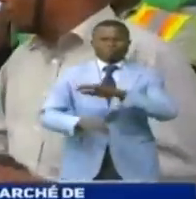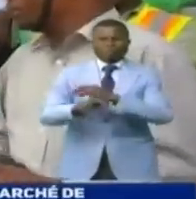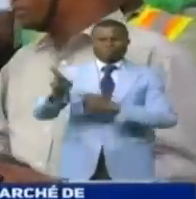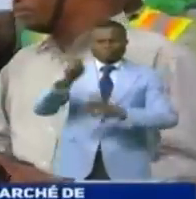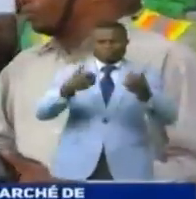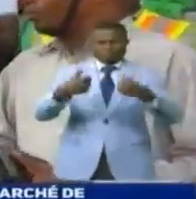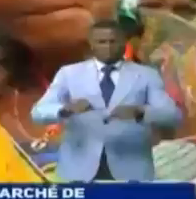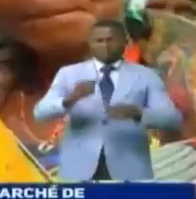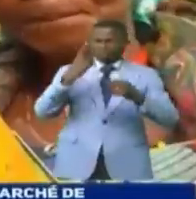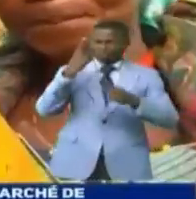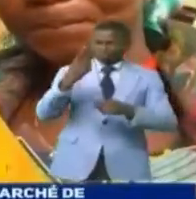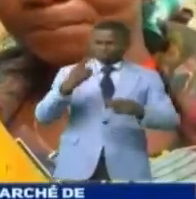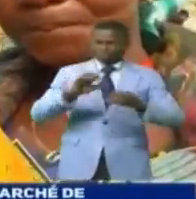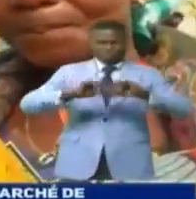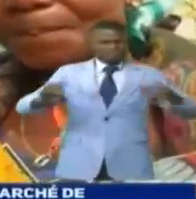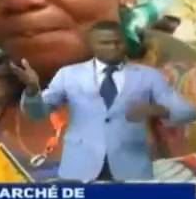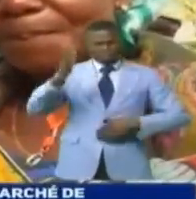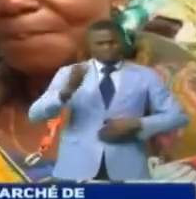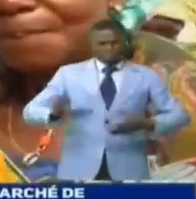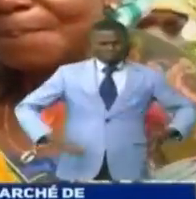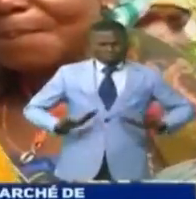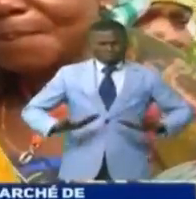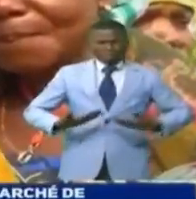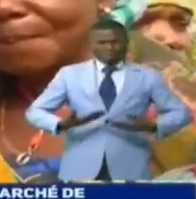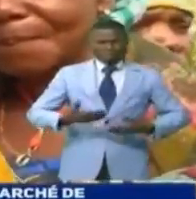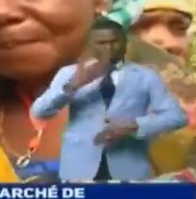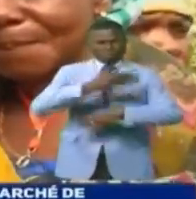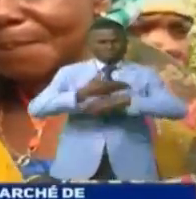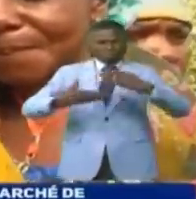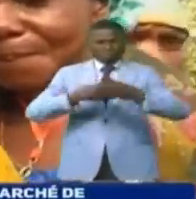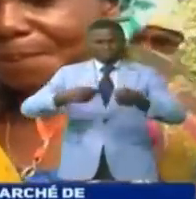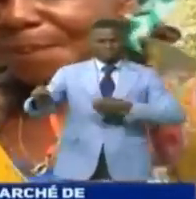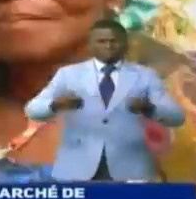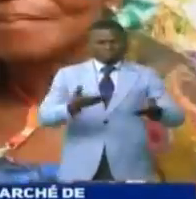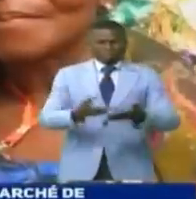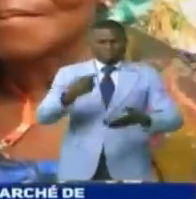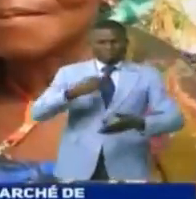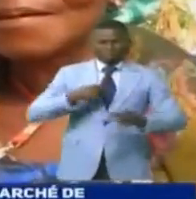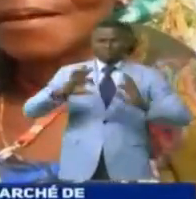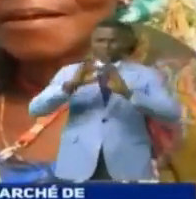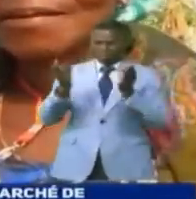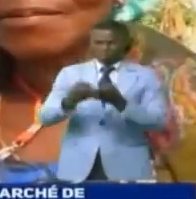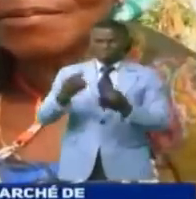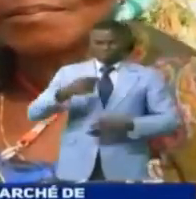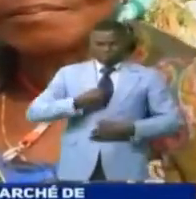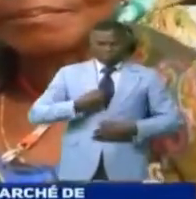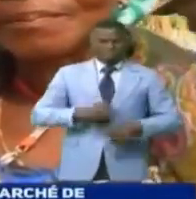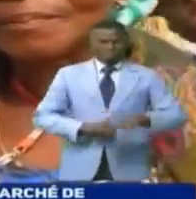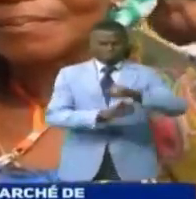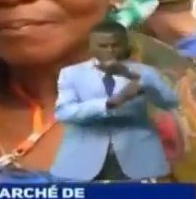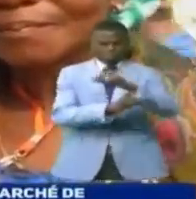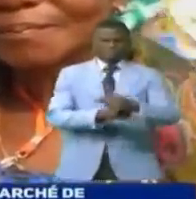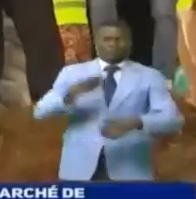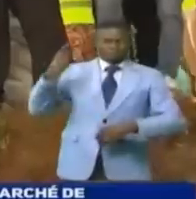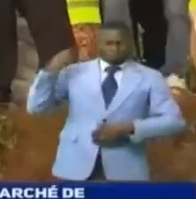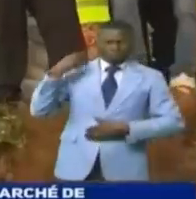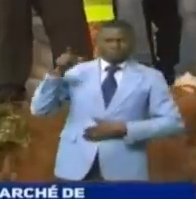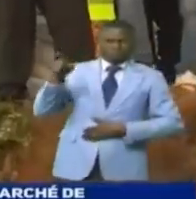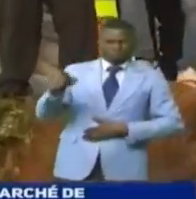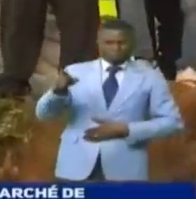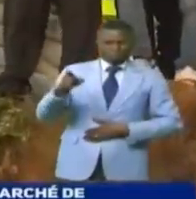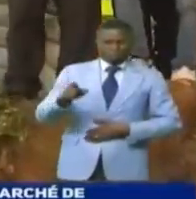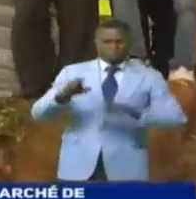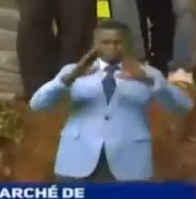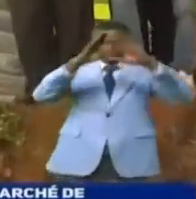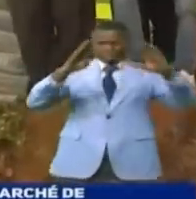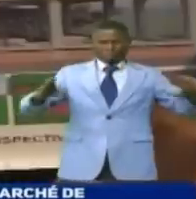restée inébranlable. Nous sommes contentes comme le vient de nous construire ces marchés. Moi et toute ma famille sommes derrière Claude Nyamugabo. Un